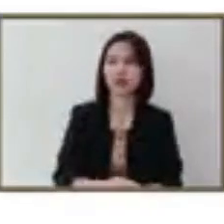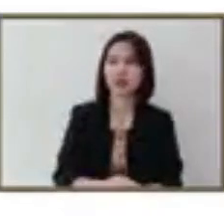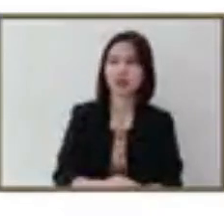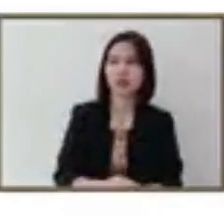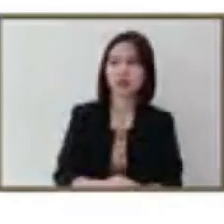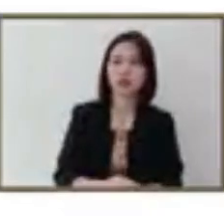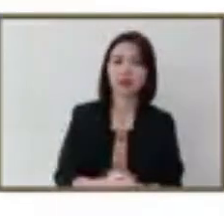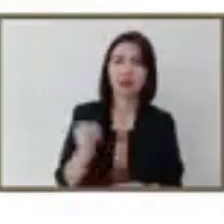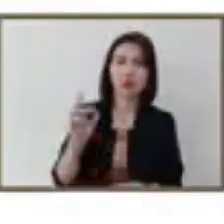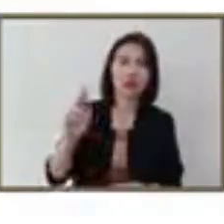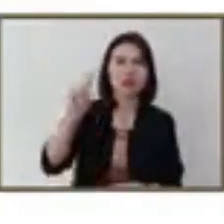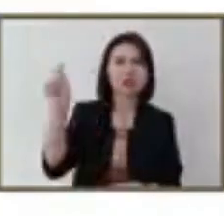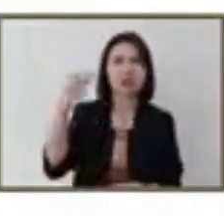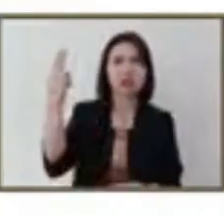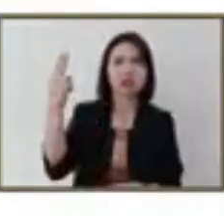or Thursday.